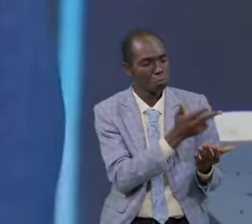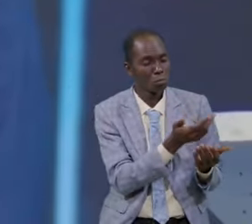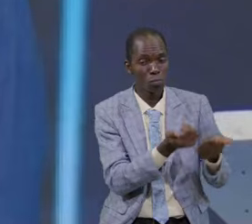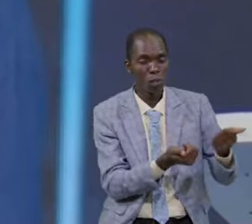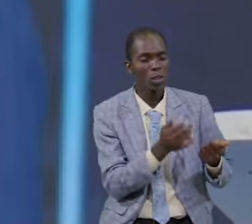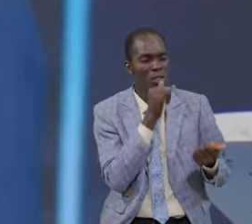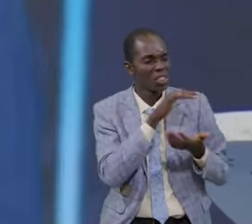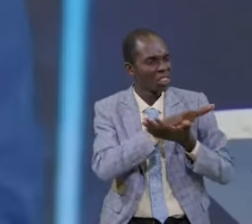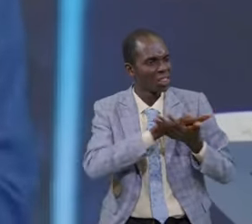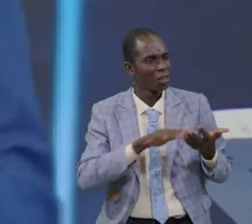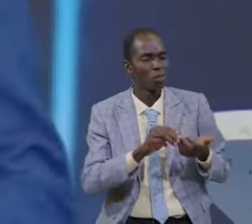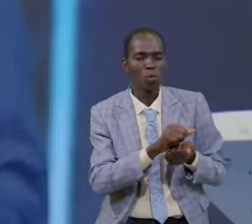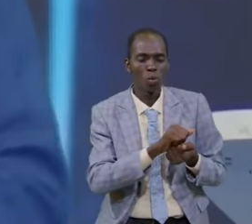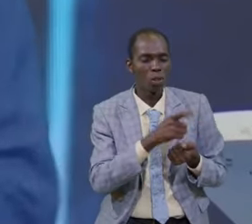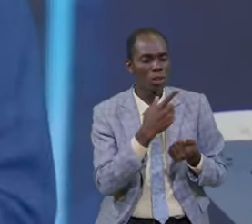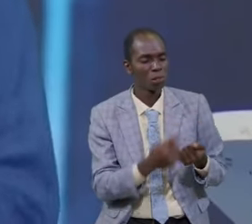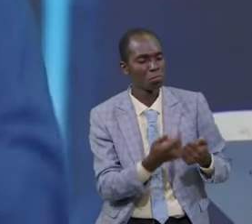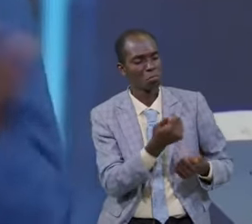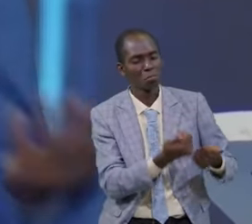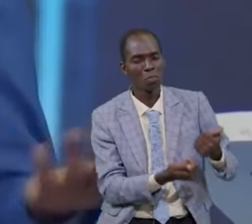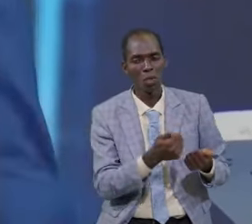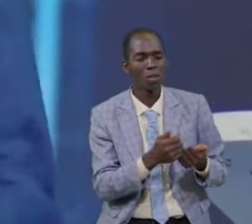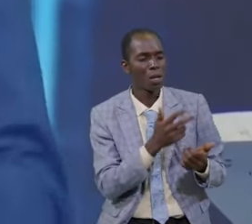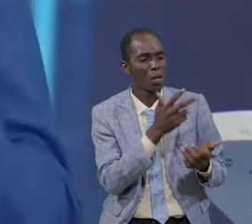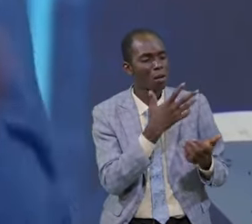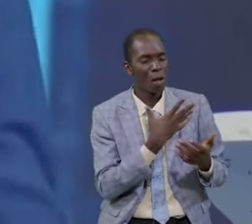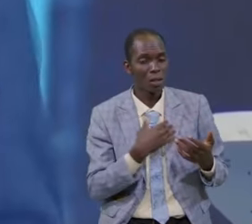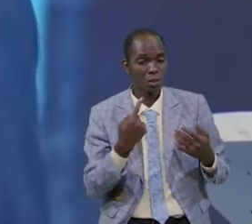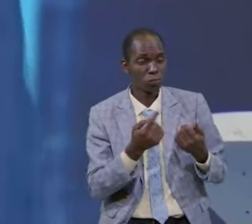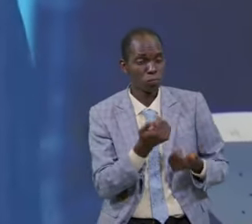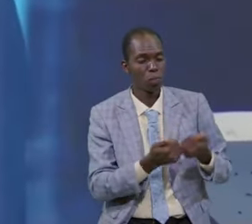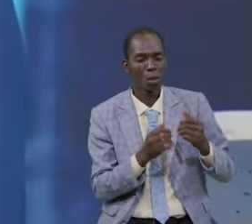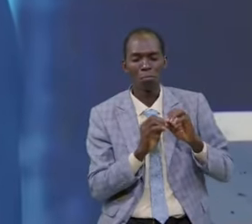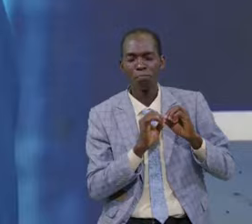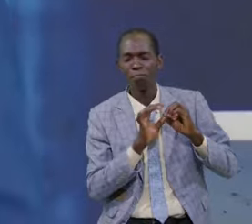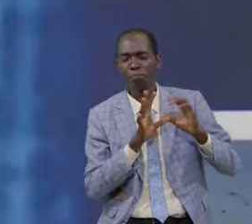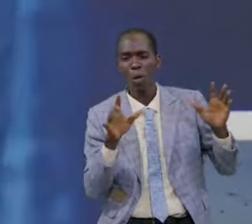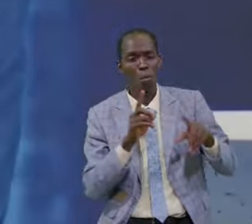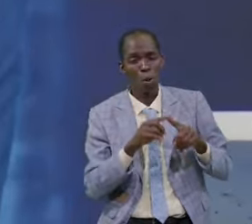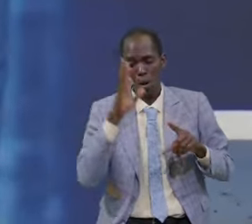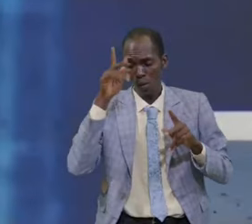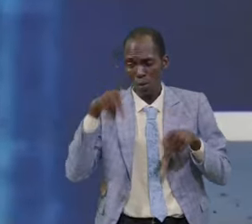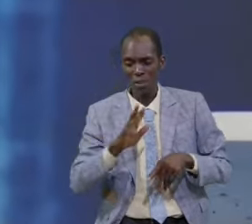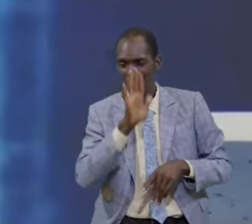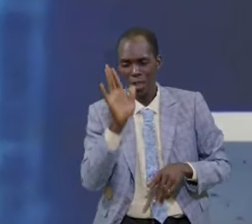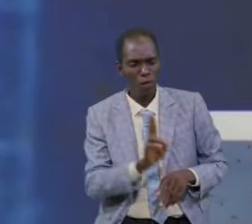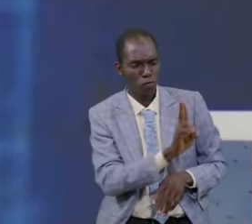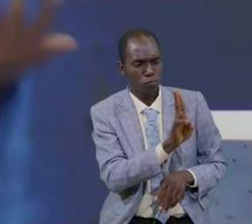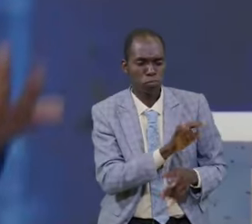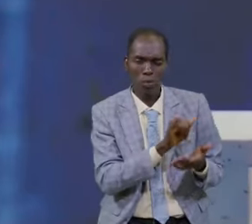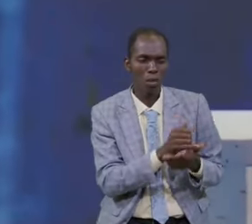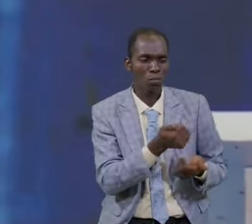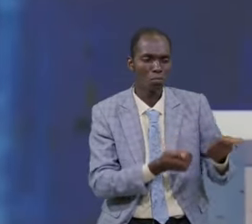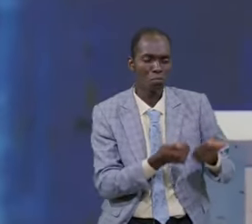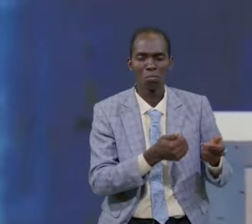le véhicule, et tout brille, mais il ne conduit pas le véhicule. Quelques mois après,